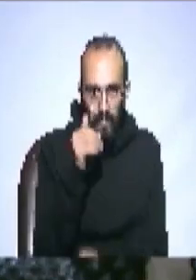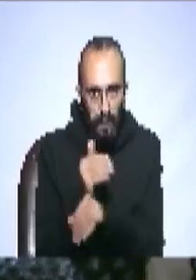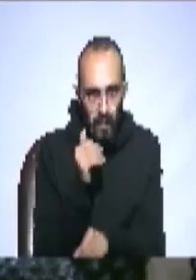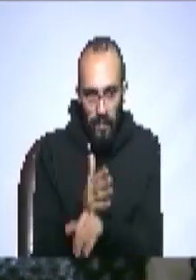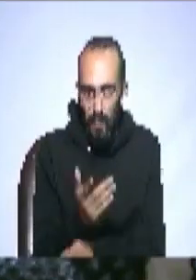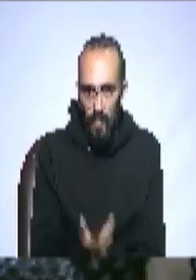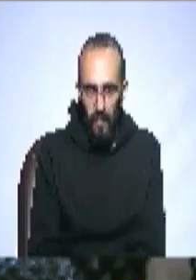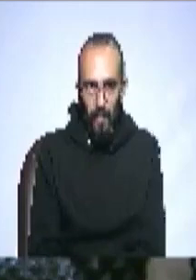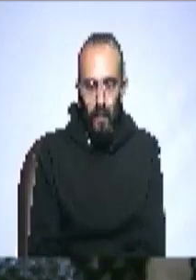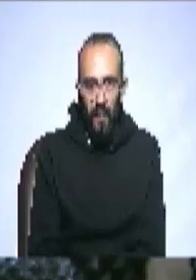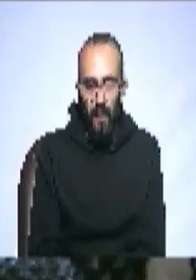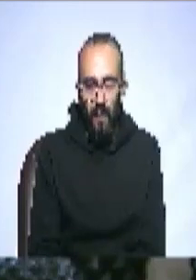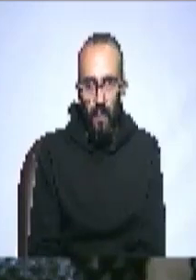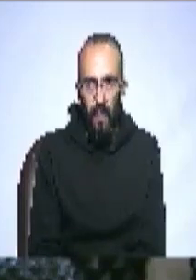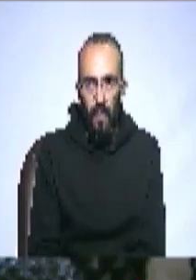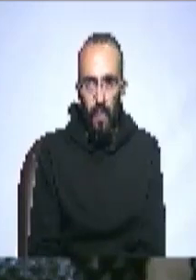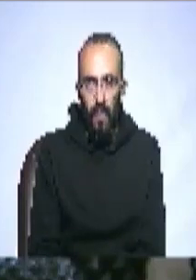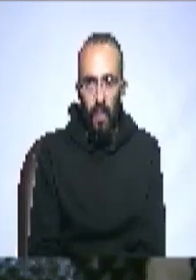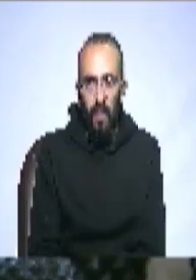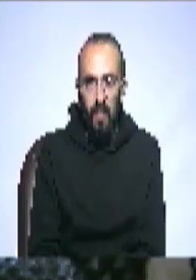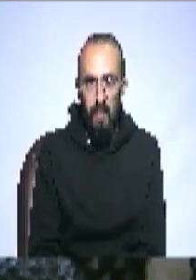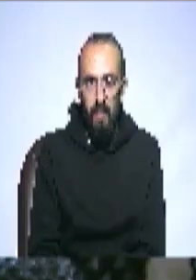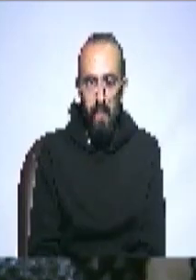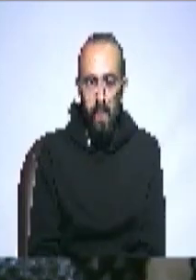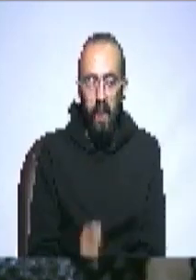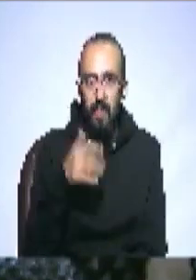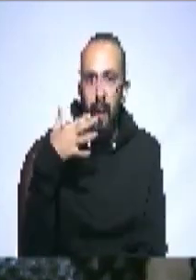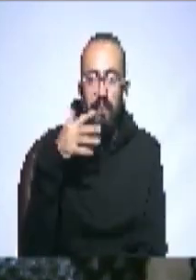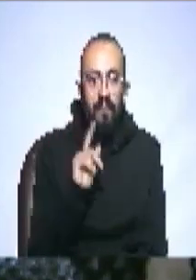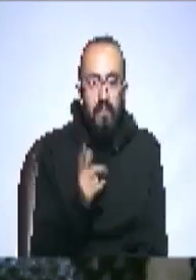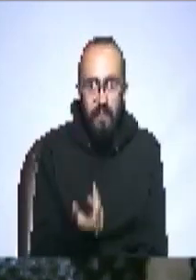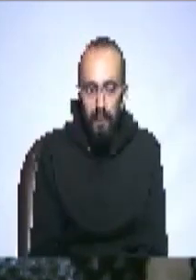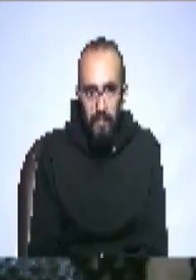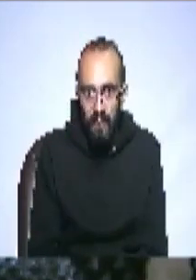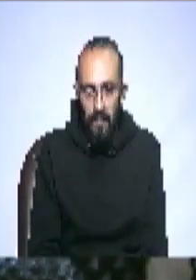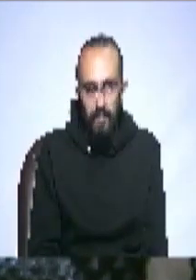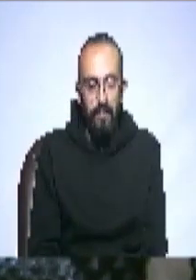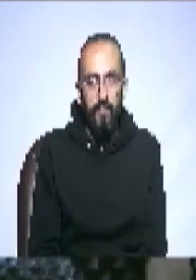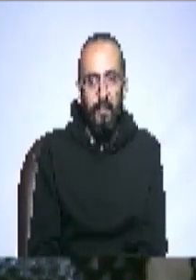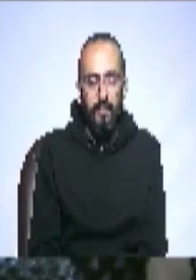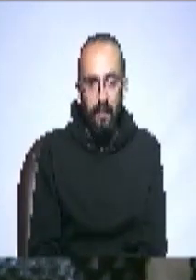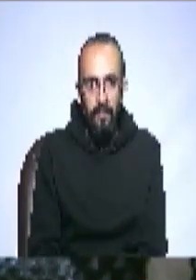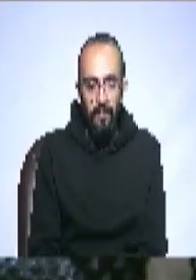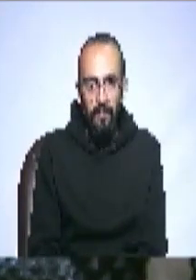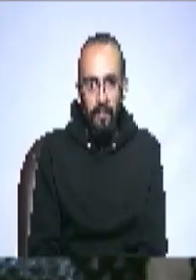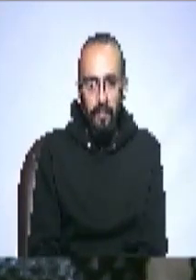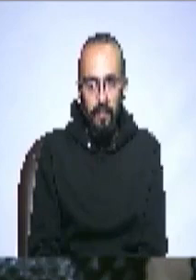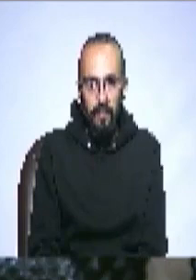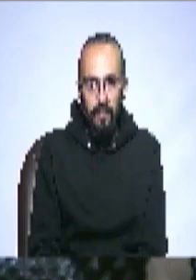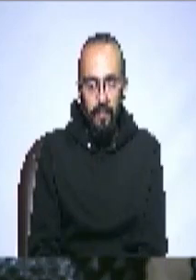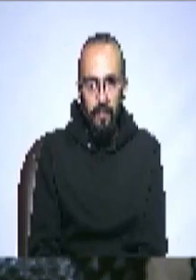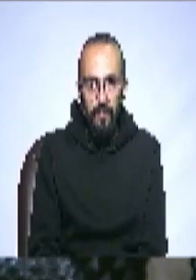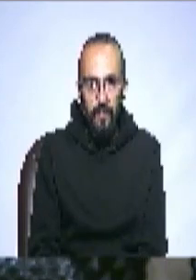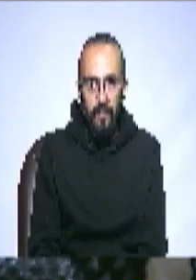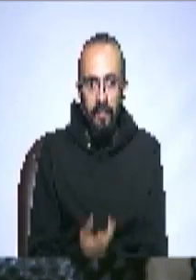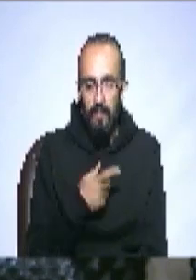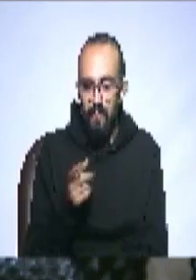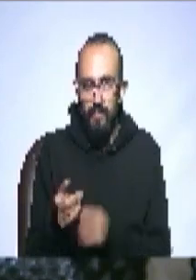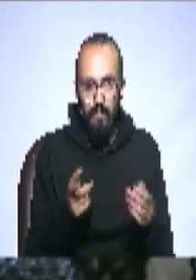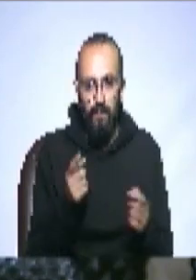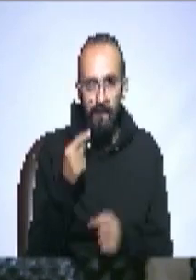المهلبية، فالحاجات دي ليها فوايد وفي نفس الوقت مش سعرها غالي يعني. طيب احنا نعمل هنا ولا نعمل